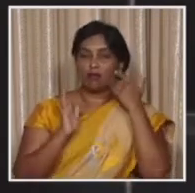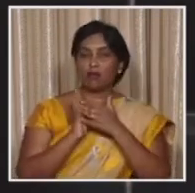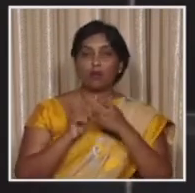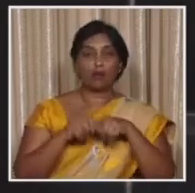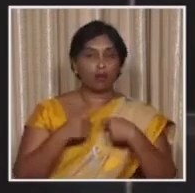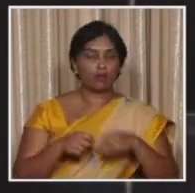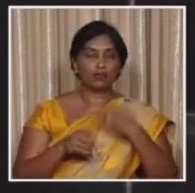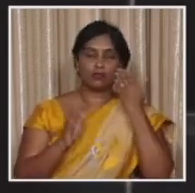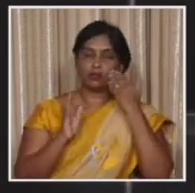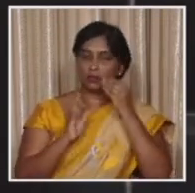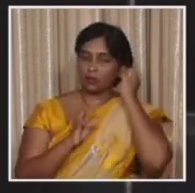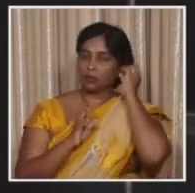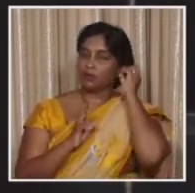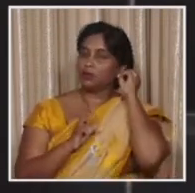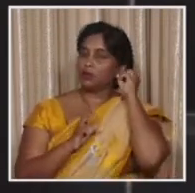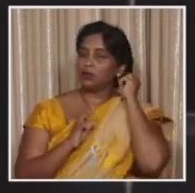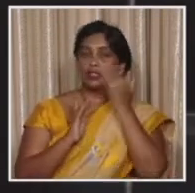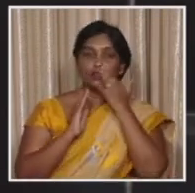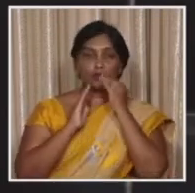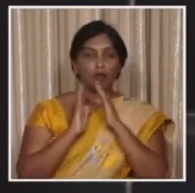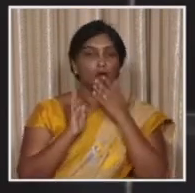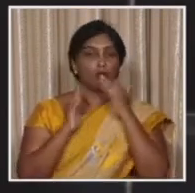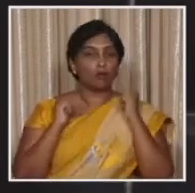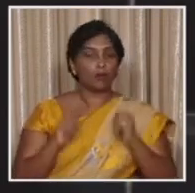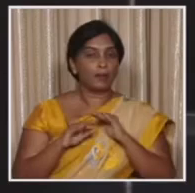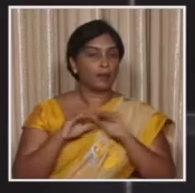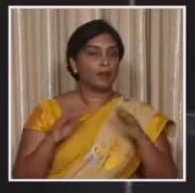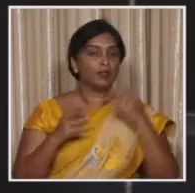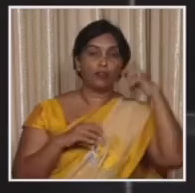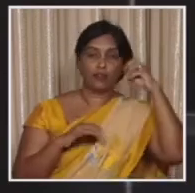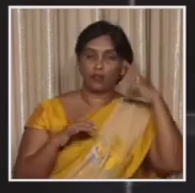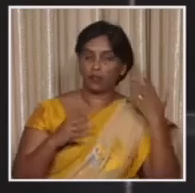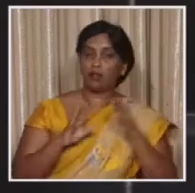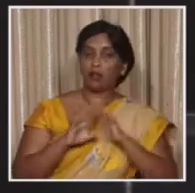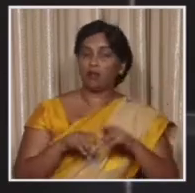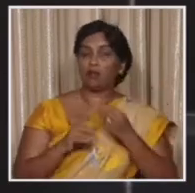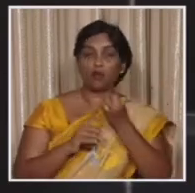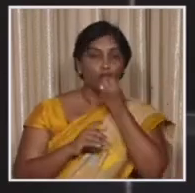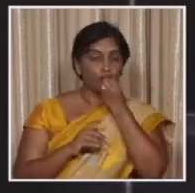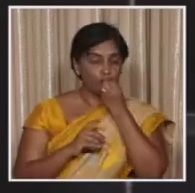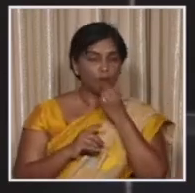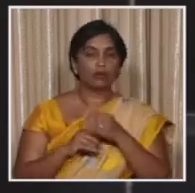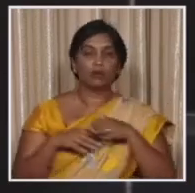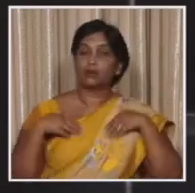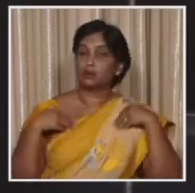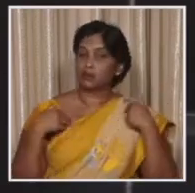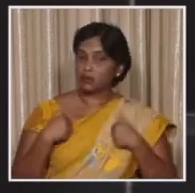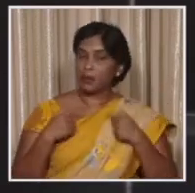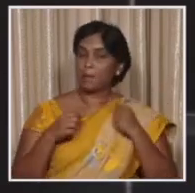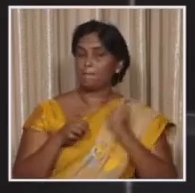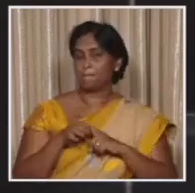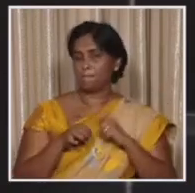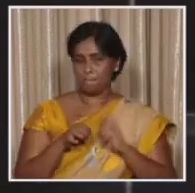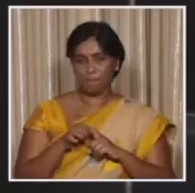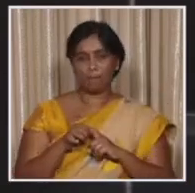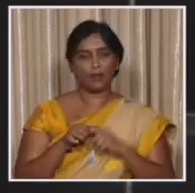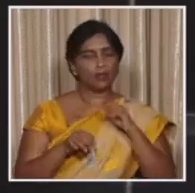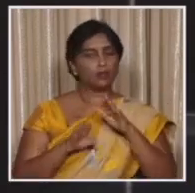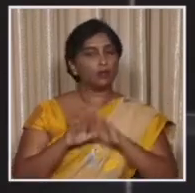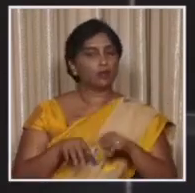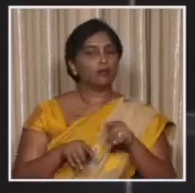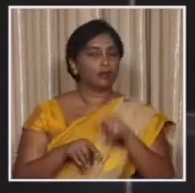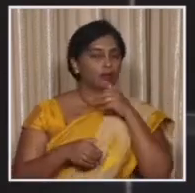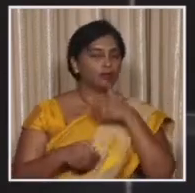කිරීම අප දකිනවා. පාසල් වලට ඩිස්පුටු නැහැ, විදුලිය නැහැ. දරුවන්ගේ දිවාහාරය සෞඛ්‍ය ප්‍රශ්නයක් වෙලා දරුවන්